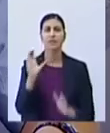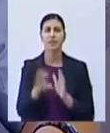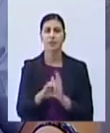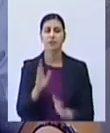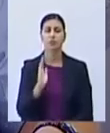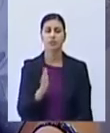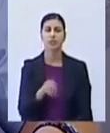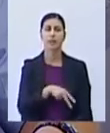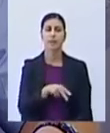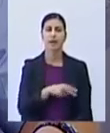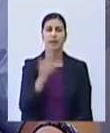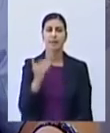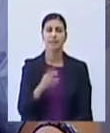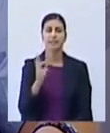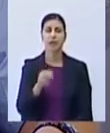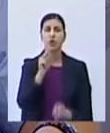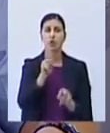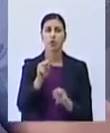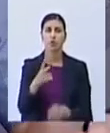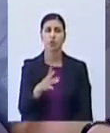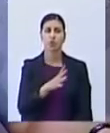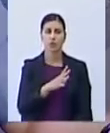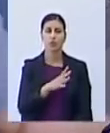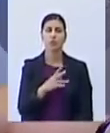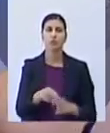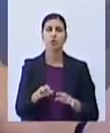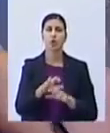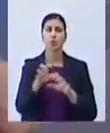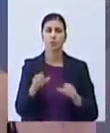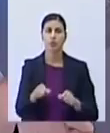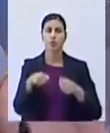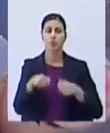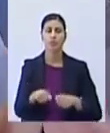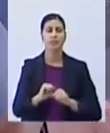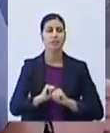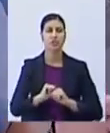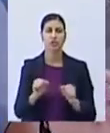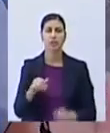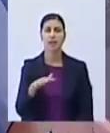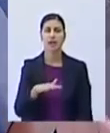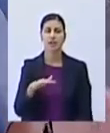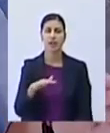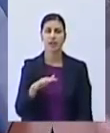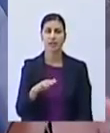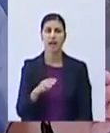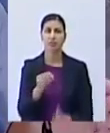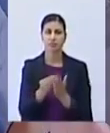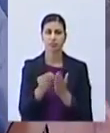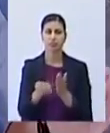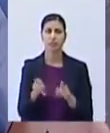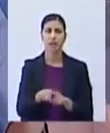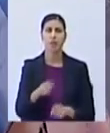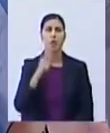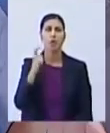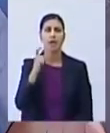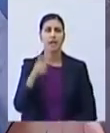იქნება პარლამენტზე და ამ კონტროლი უნდა გაუწიოს ამ ოლიგარქების ნებებს, რა. არ შეიძლება ქვეყანა ეწირებოდეს ოლიგარქების